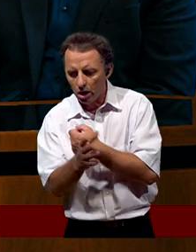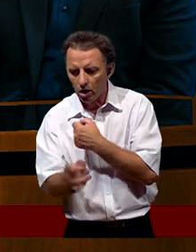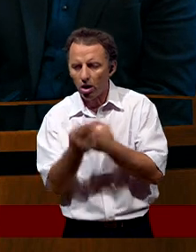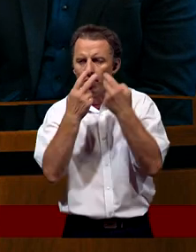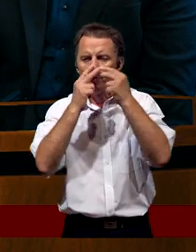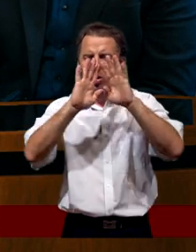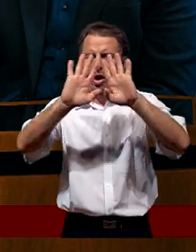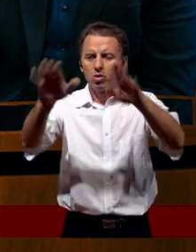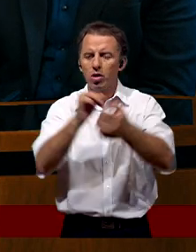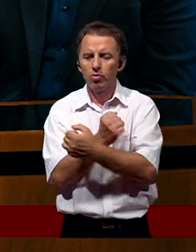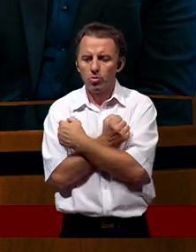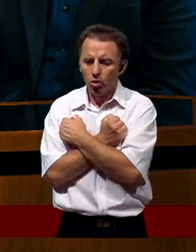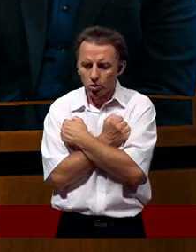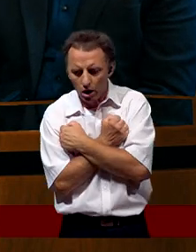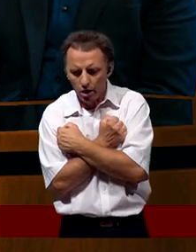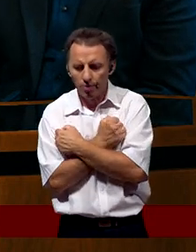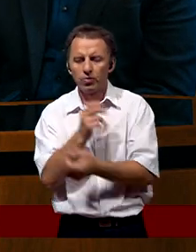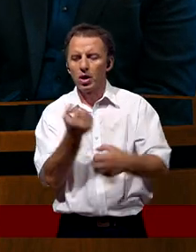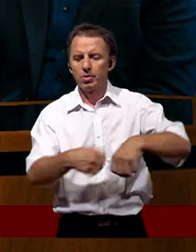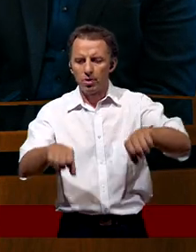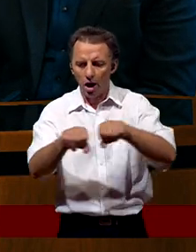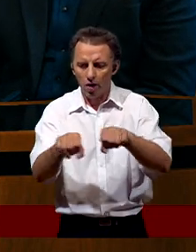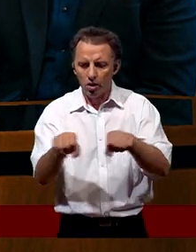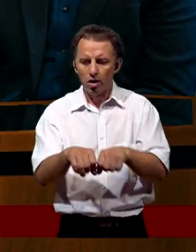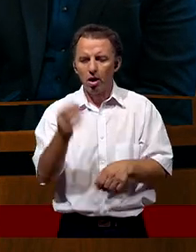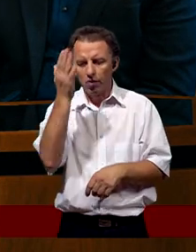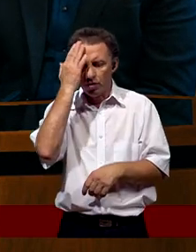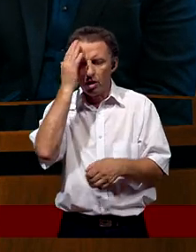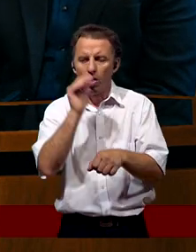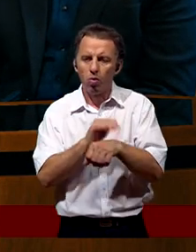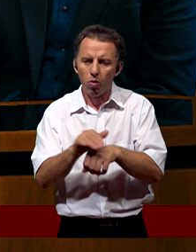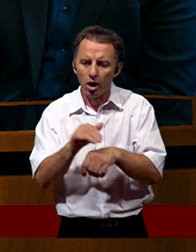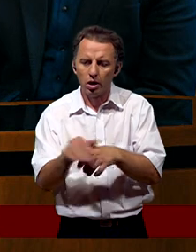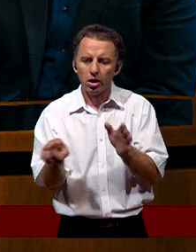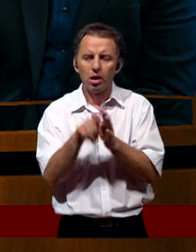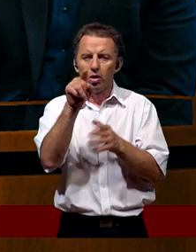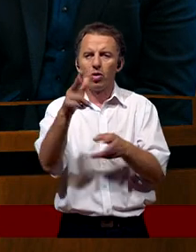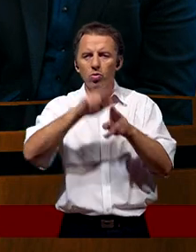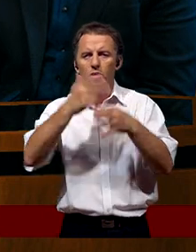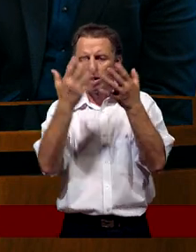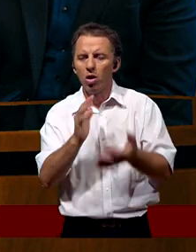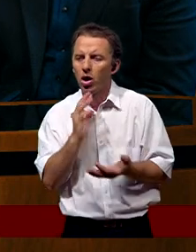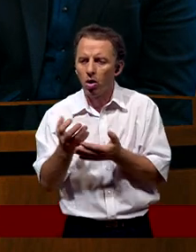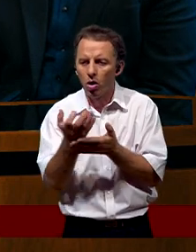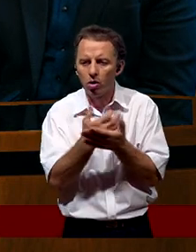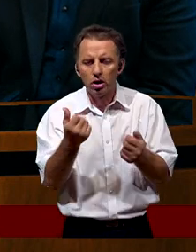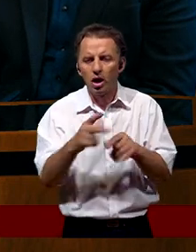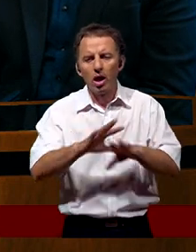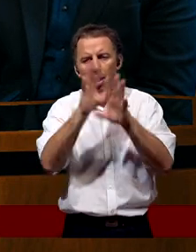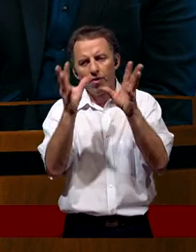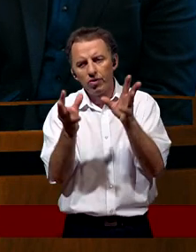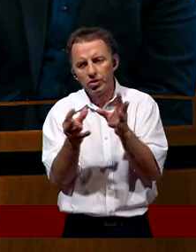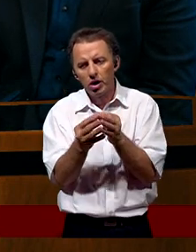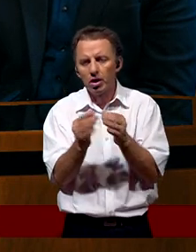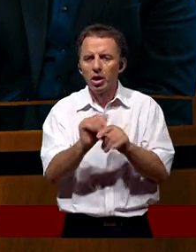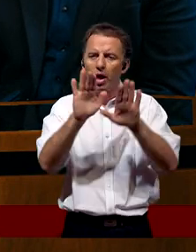wszystkim pokazał swoje miłosierdzie. Też i sprawiedliwość, bo wiadomo, że łaska jest dla tych, którzy chcą z niej skorzystać. Nie dla